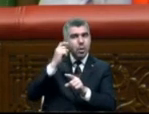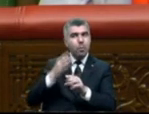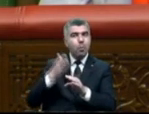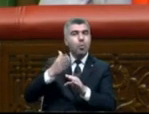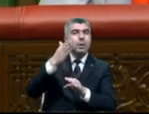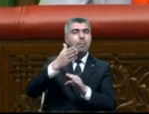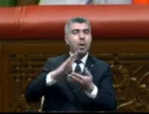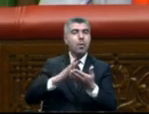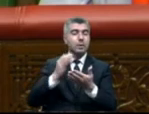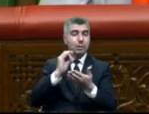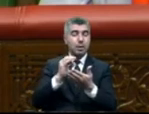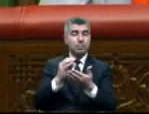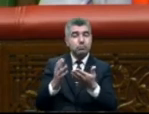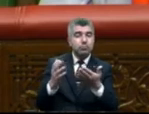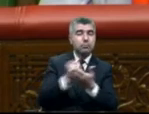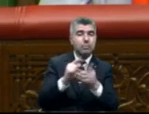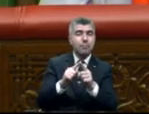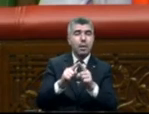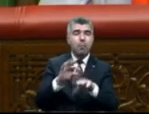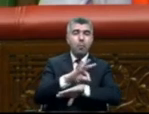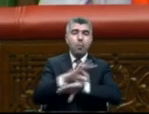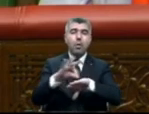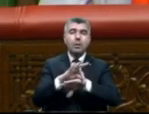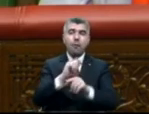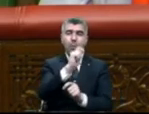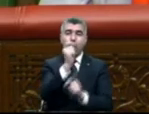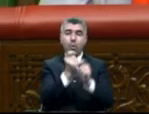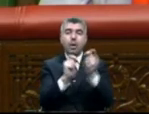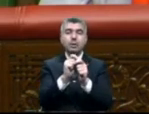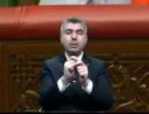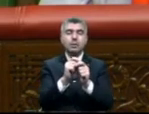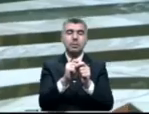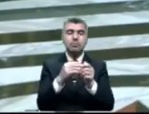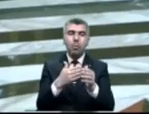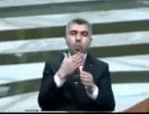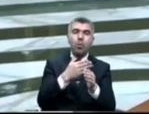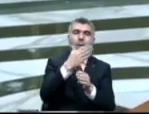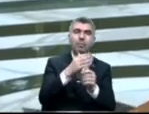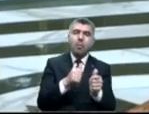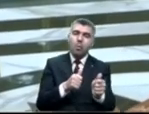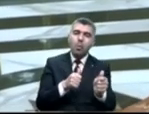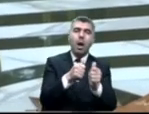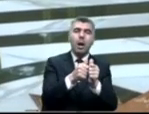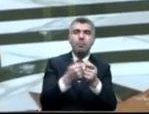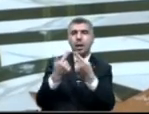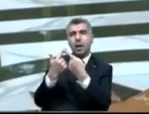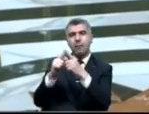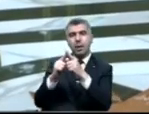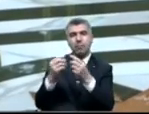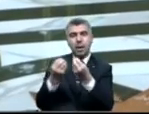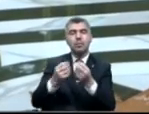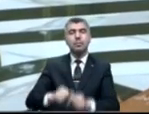الاستراتيجي الهادف إلى تهيئ الأطر القيادية والكفاءات اللازمة لمواكبة تطور مختلف